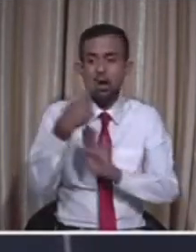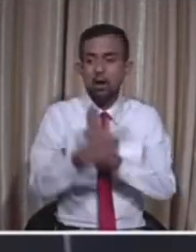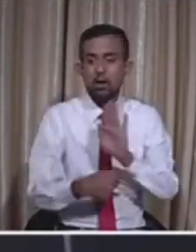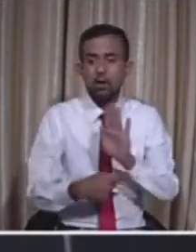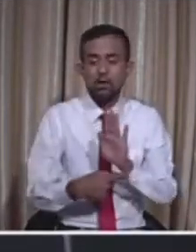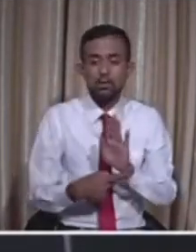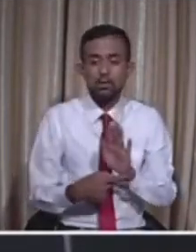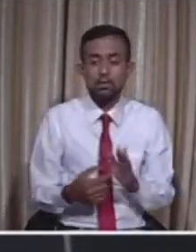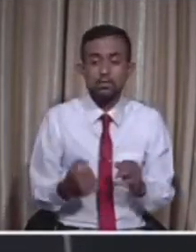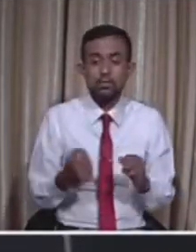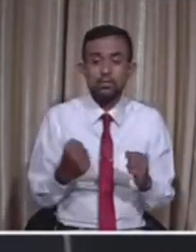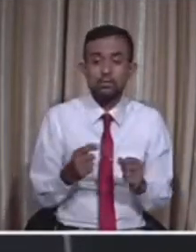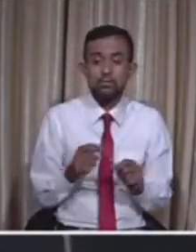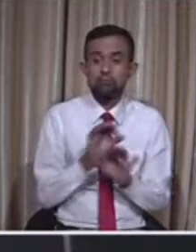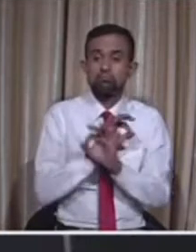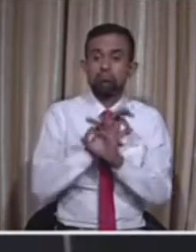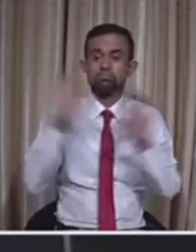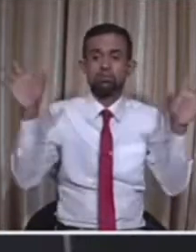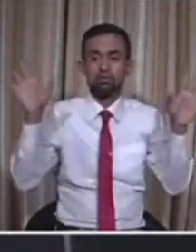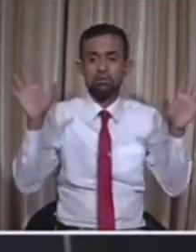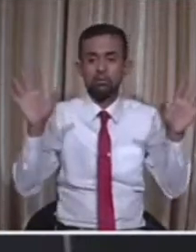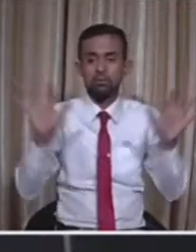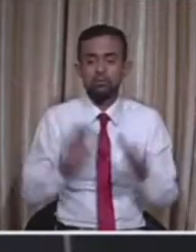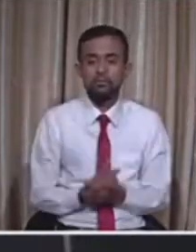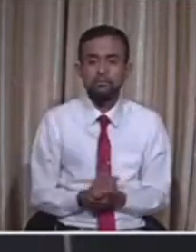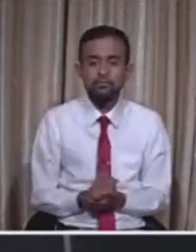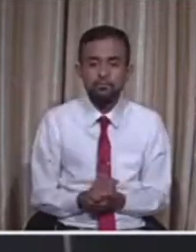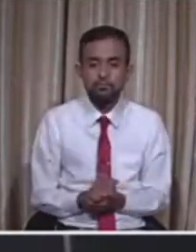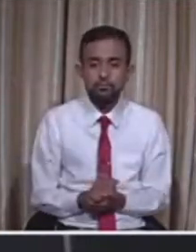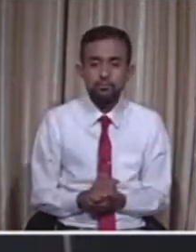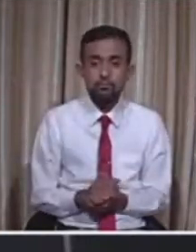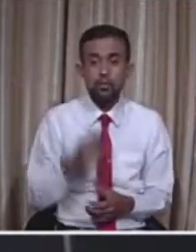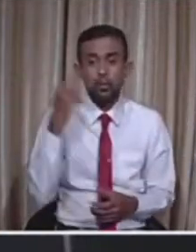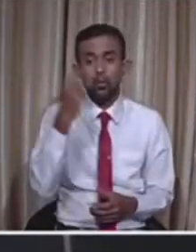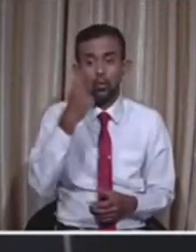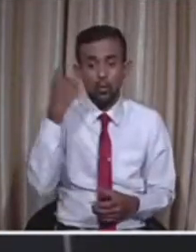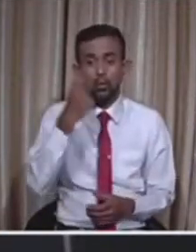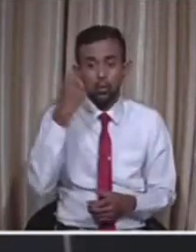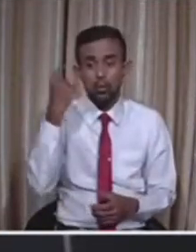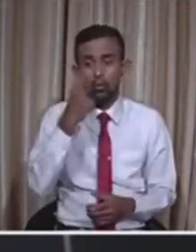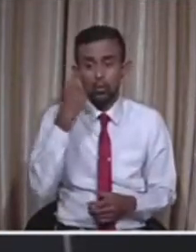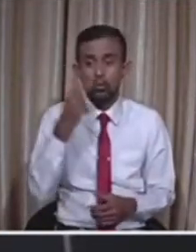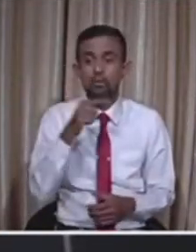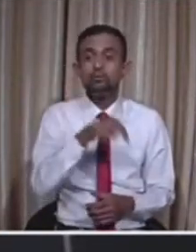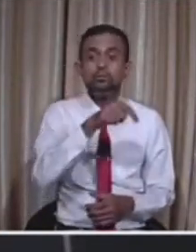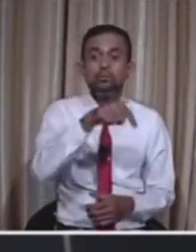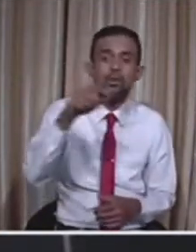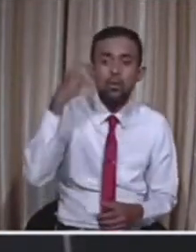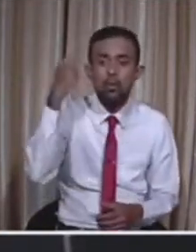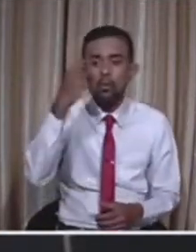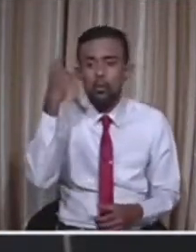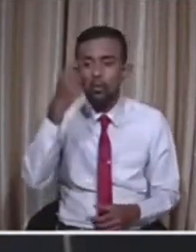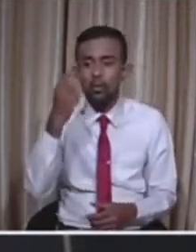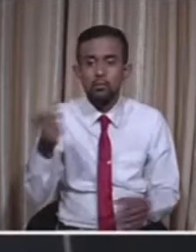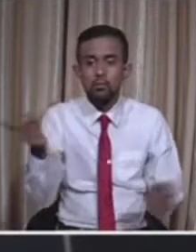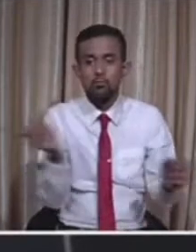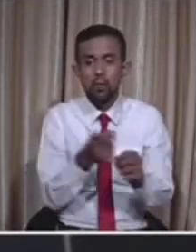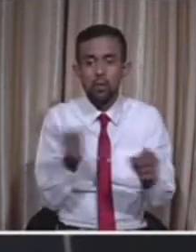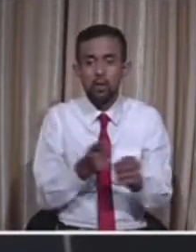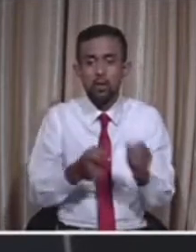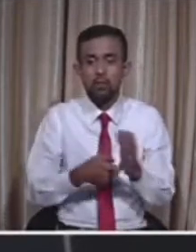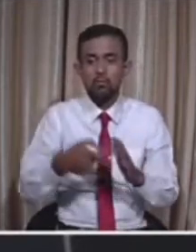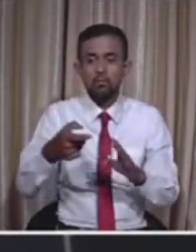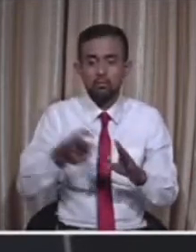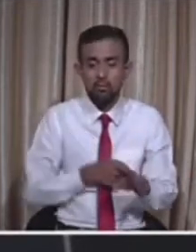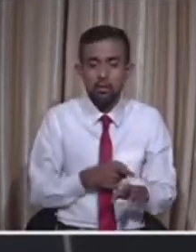බල සම්පන්න පණිවිඩයක් ලැබිලා තිබුණා හොයලා හොයලා හොය හොය හැම තැනකම මරා දමන්න උත්සාහ